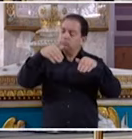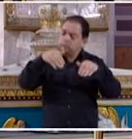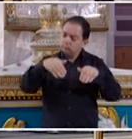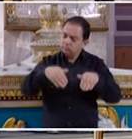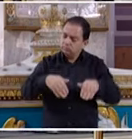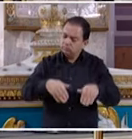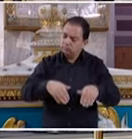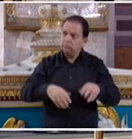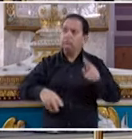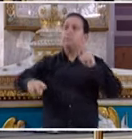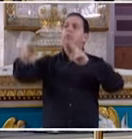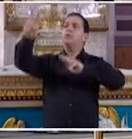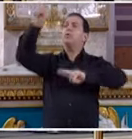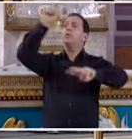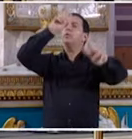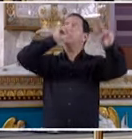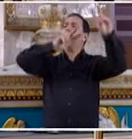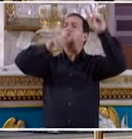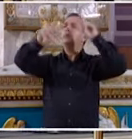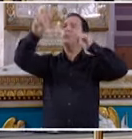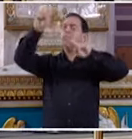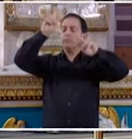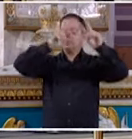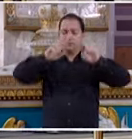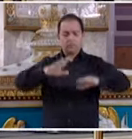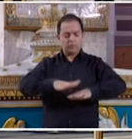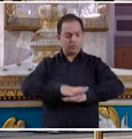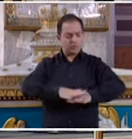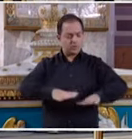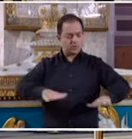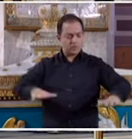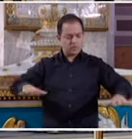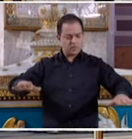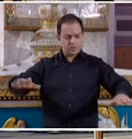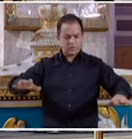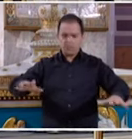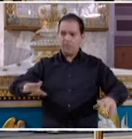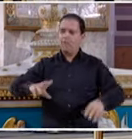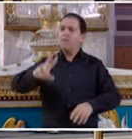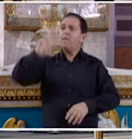Oh,